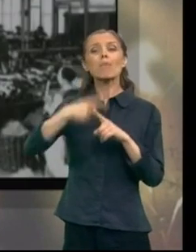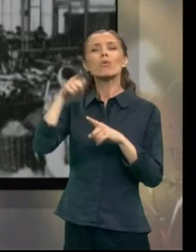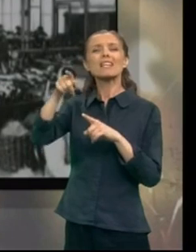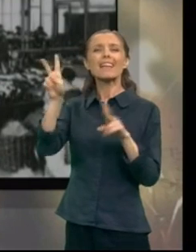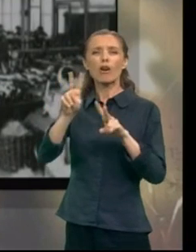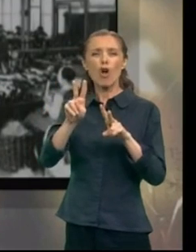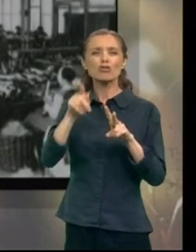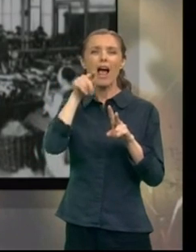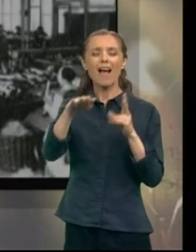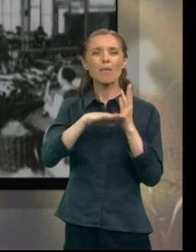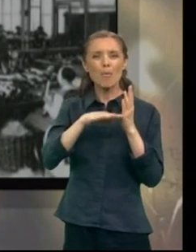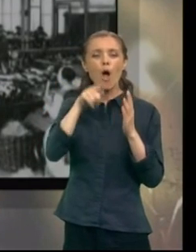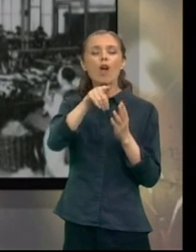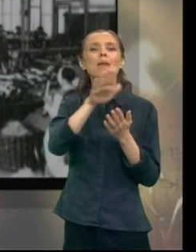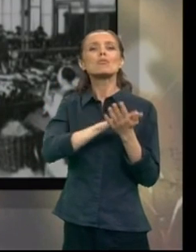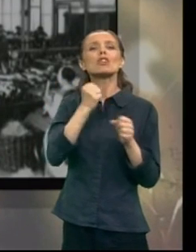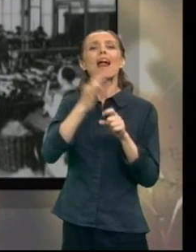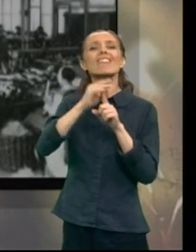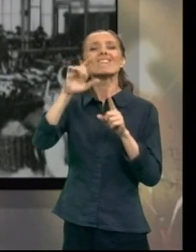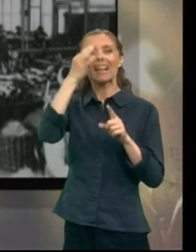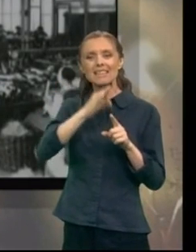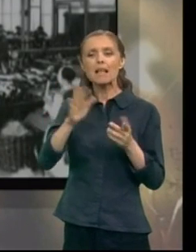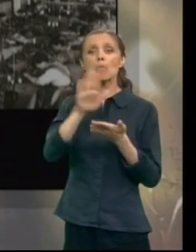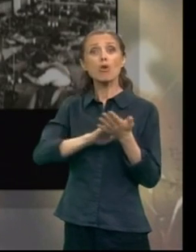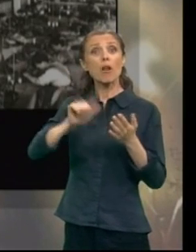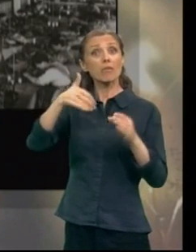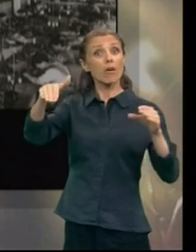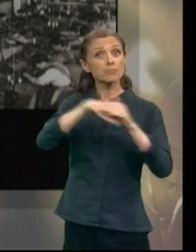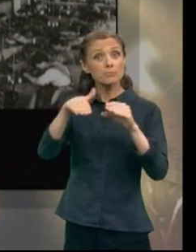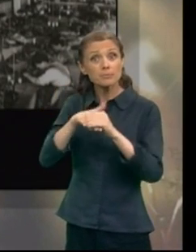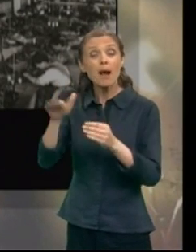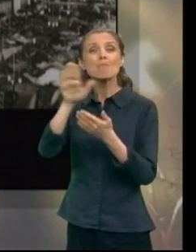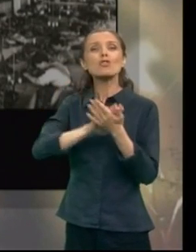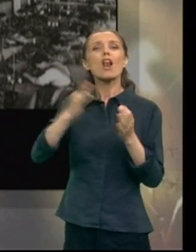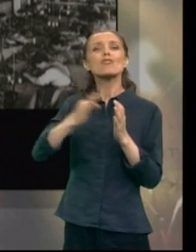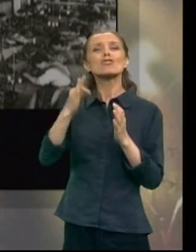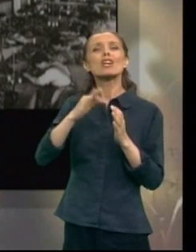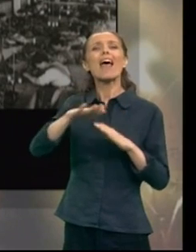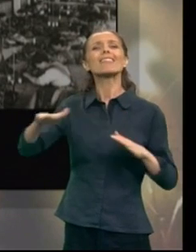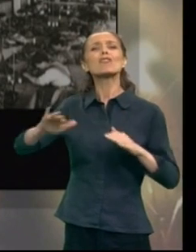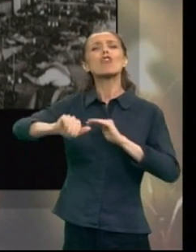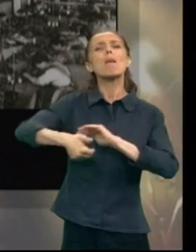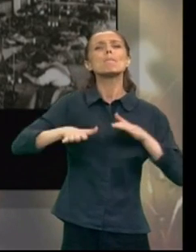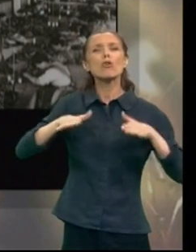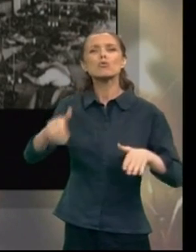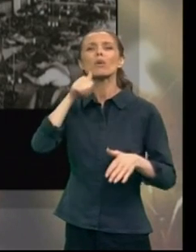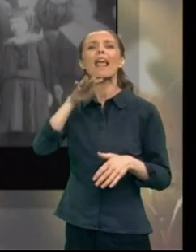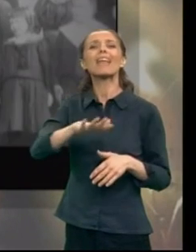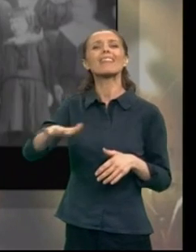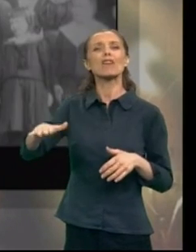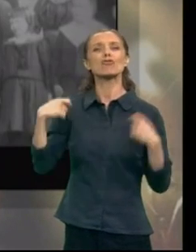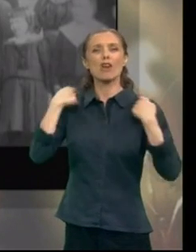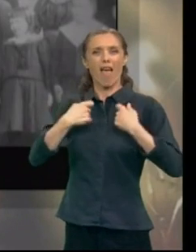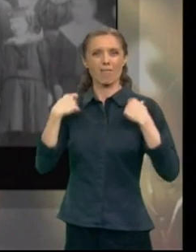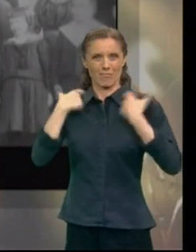i uskoro zaposlila svoje prve pomoćnike, pokrenuši sopstveni posao izrade ženskih podsuknji i dečjih kaputića. Margaret je